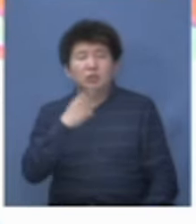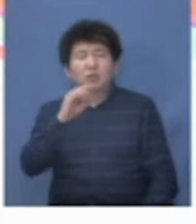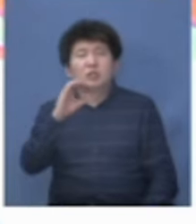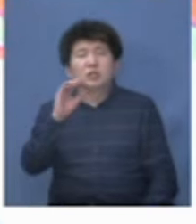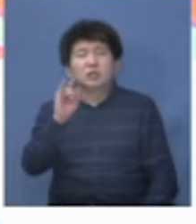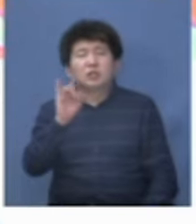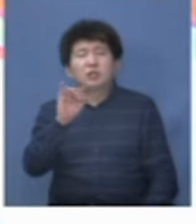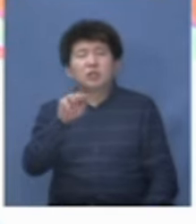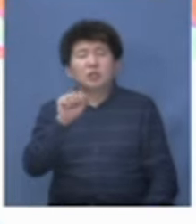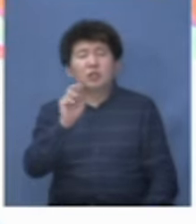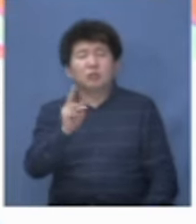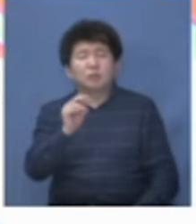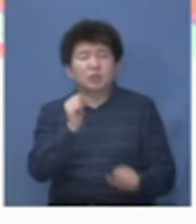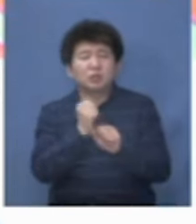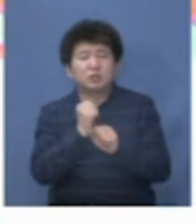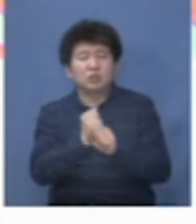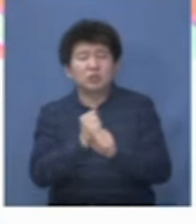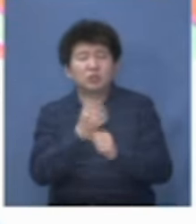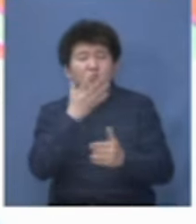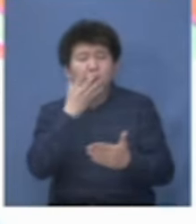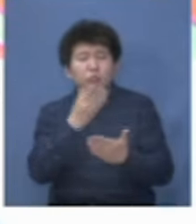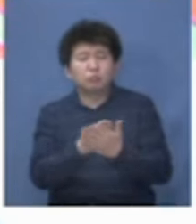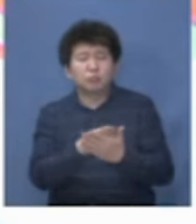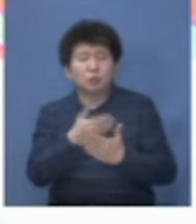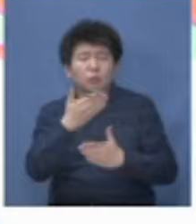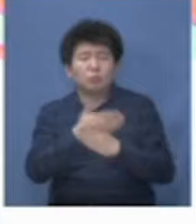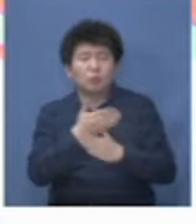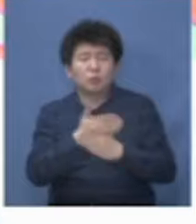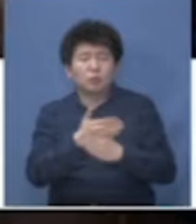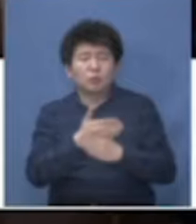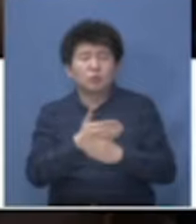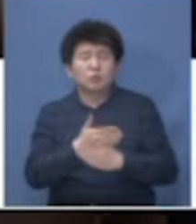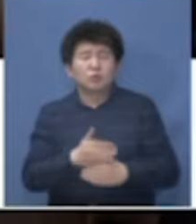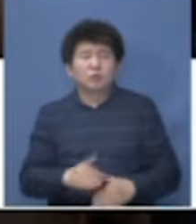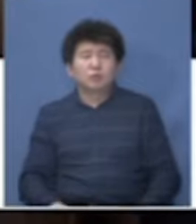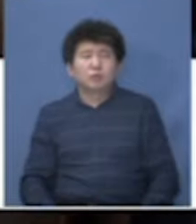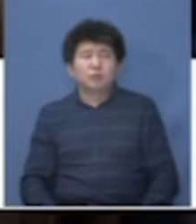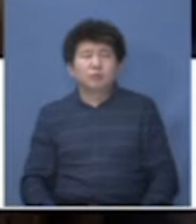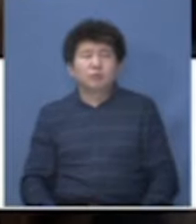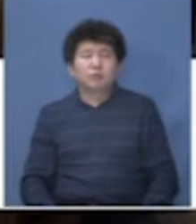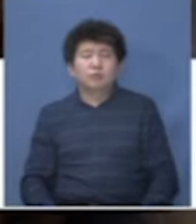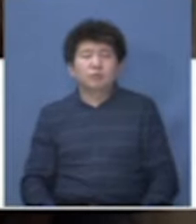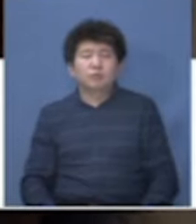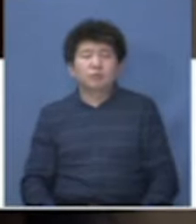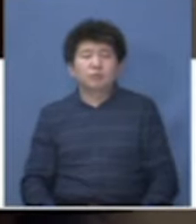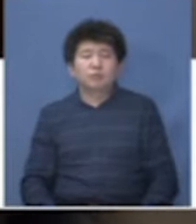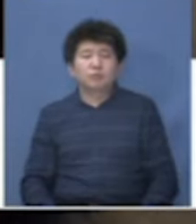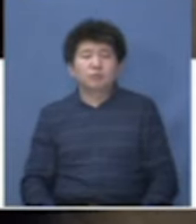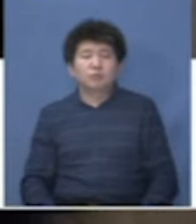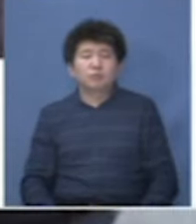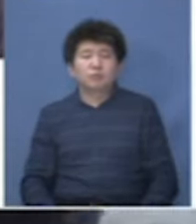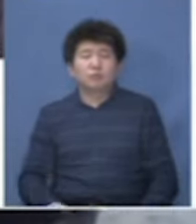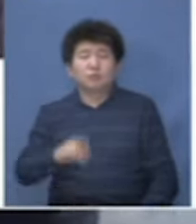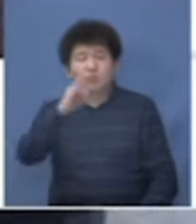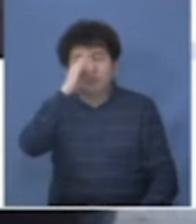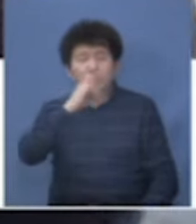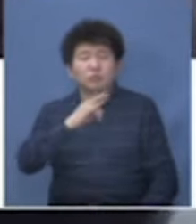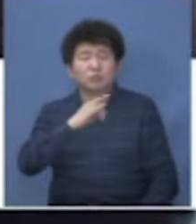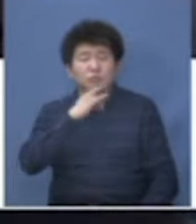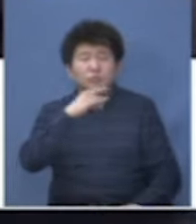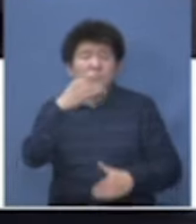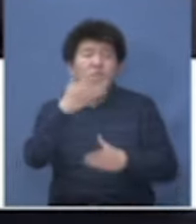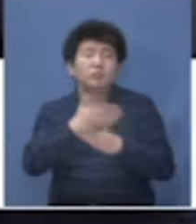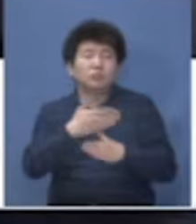басып, атыраулық ағайынға өзінің көмегі ретінде жолдап отыр. Су басып, қиын жағдайға тап болған қазақстандықтарға